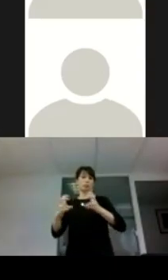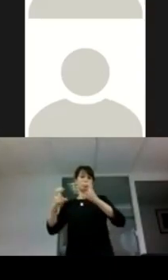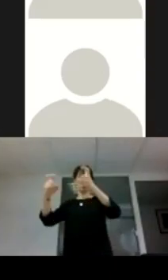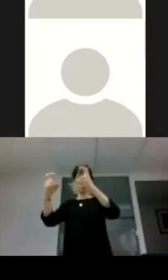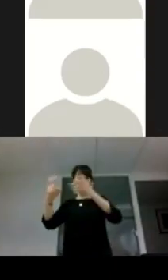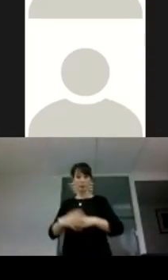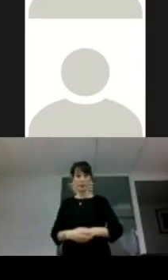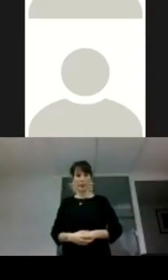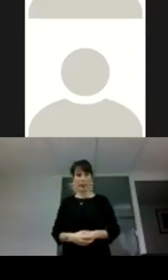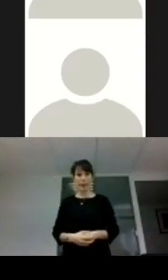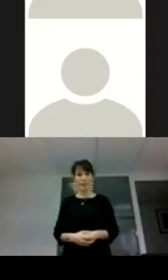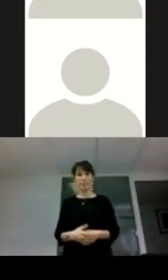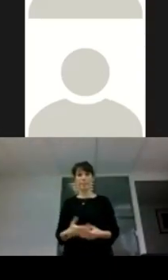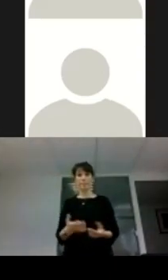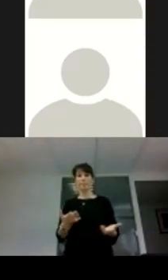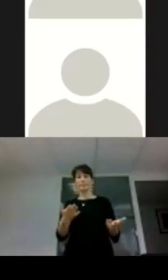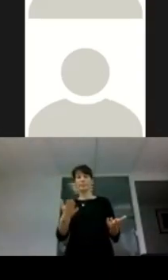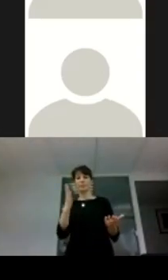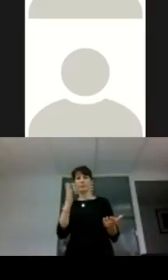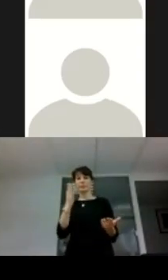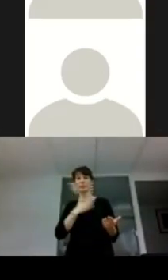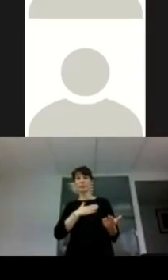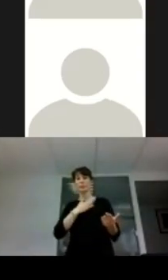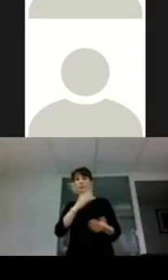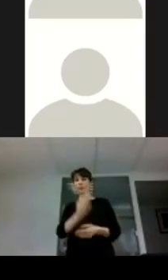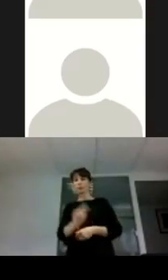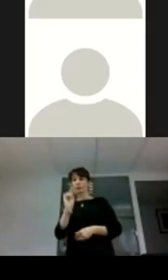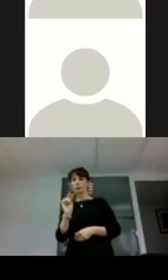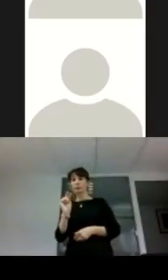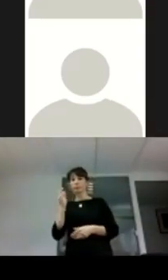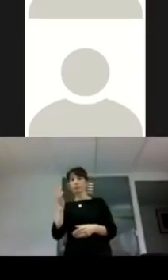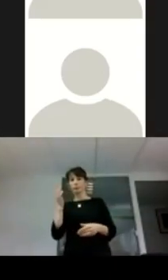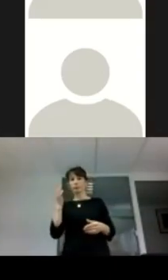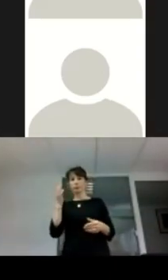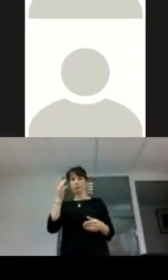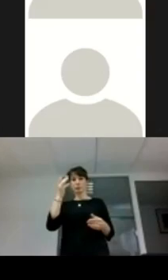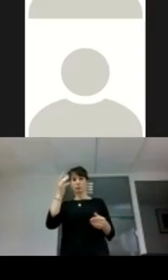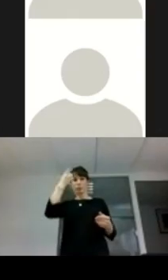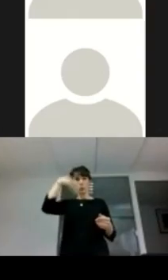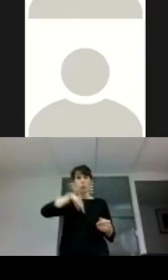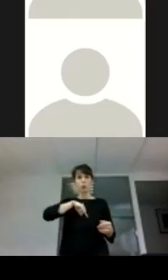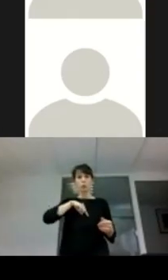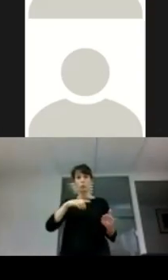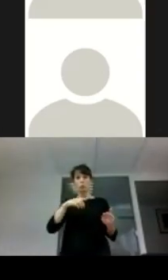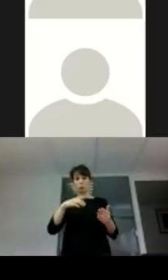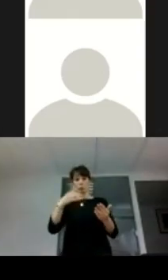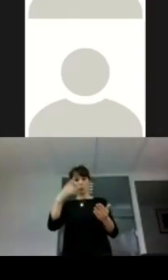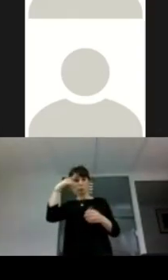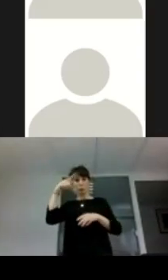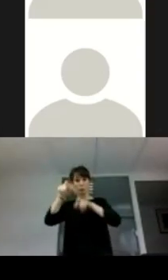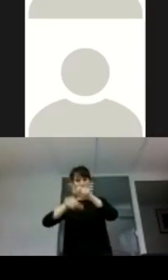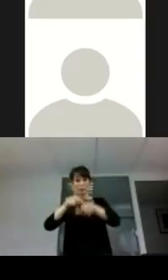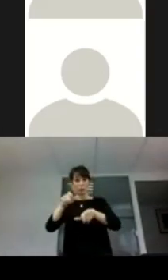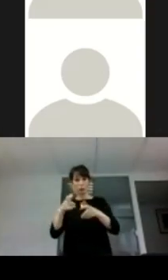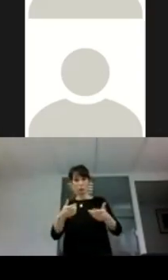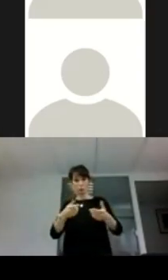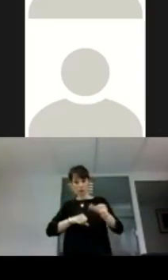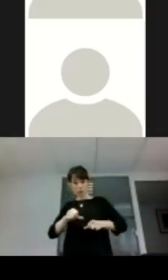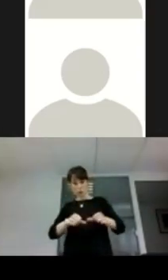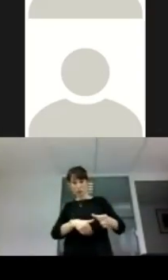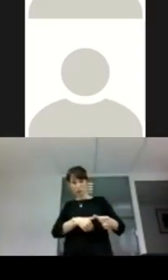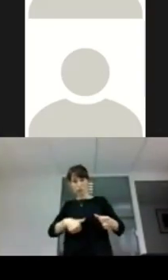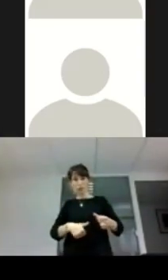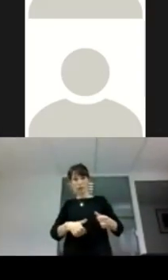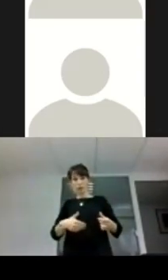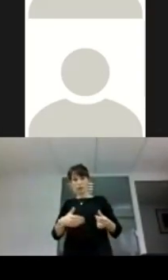Seyan. Alors, en fait, je me suis posé la question en faisant le topo de savoir finalement quel était l'avenir pour nous autres